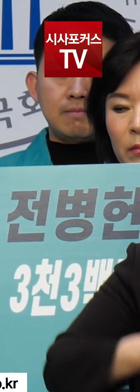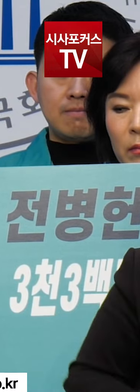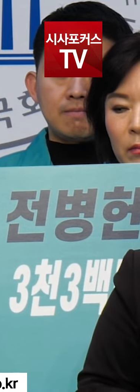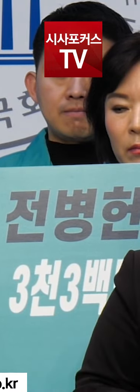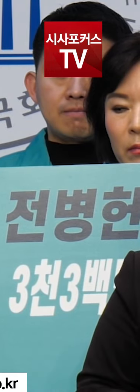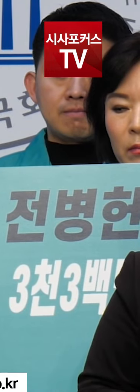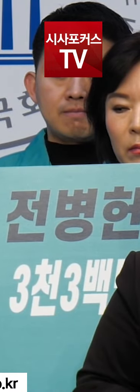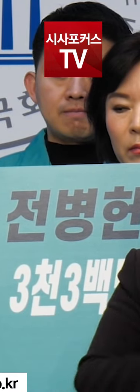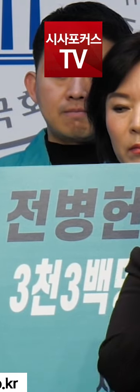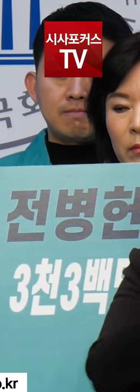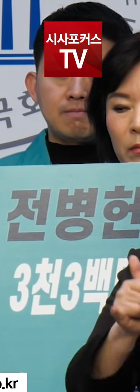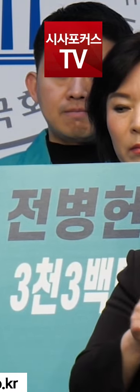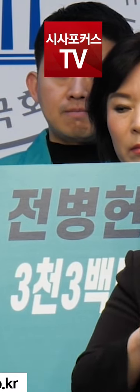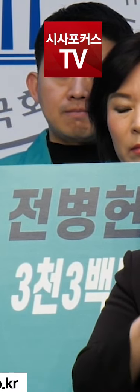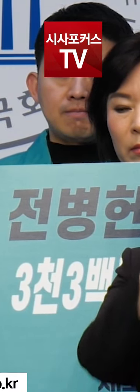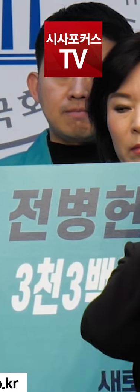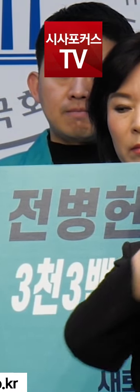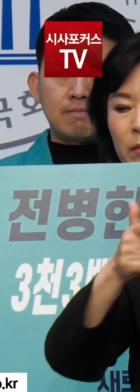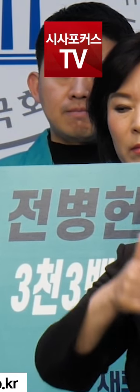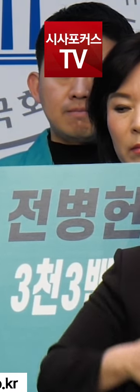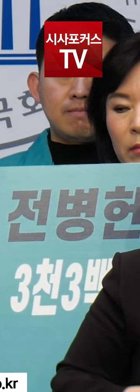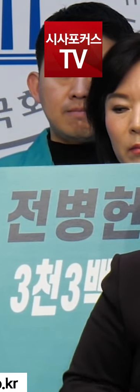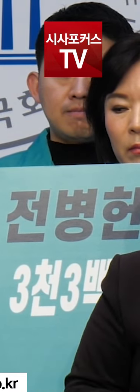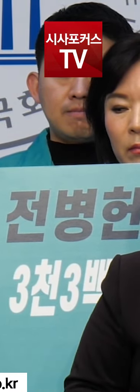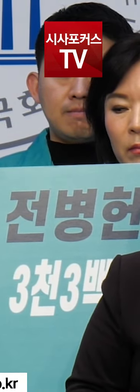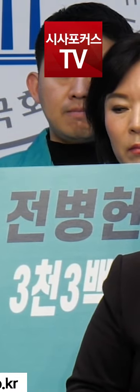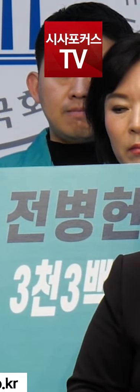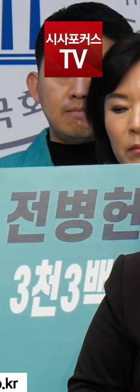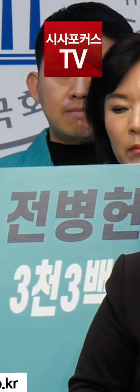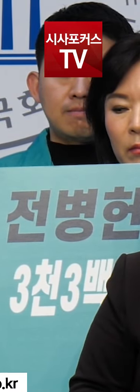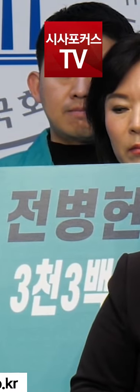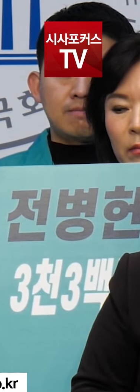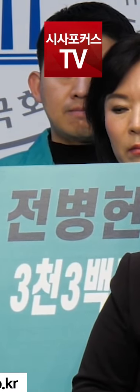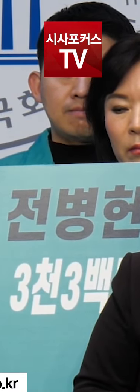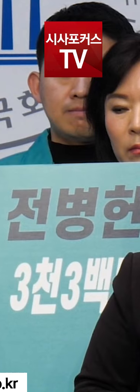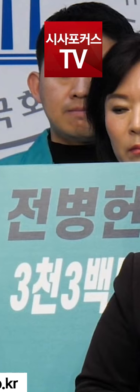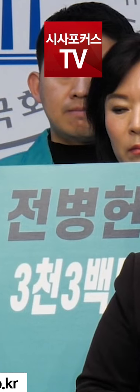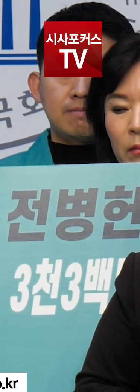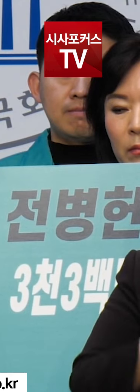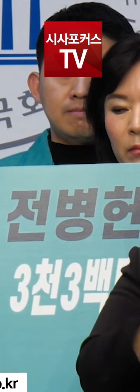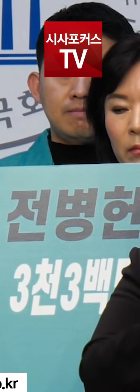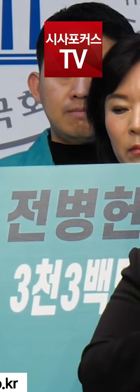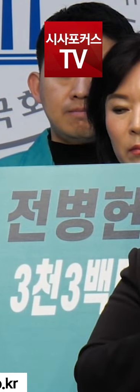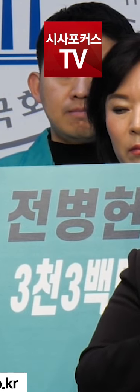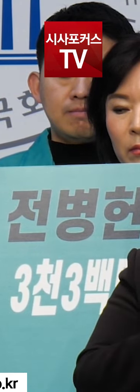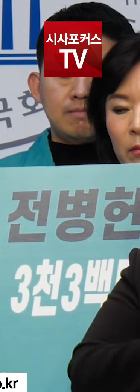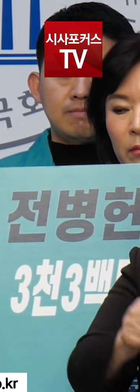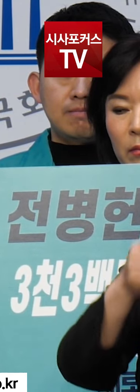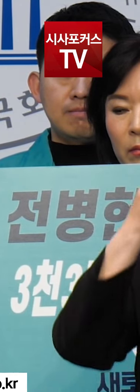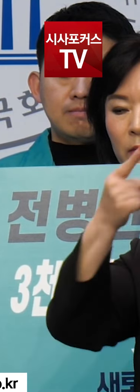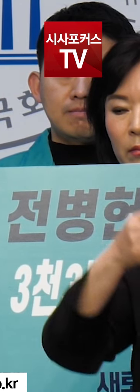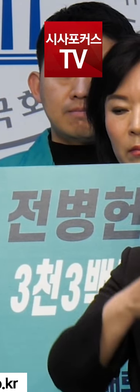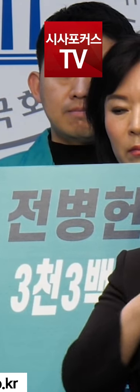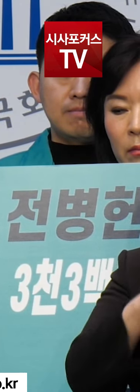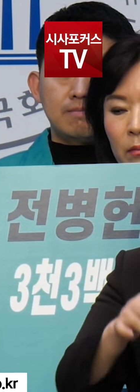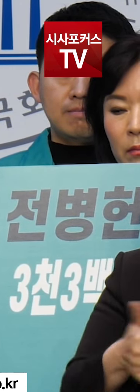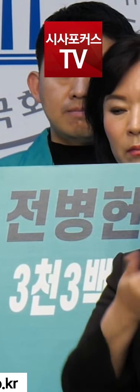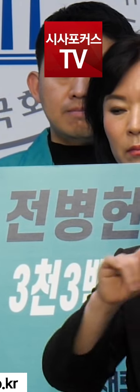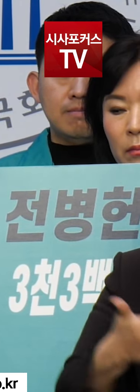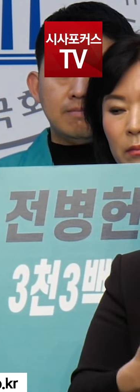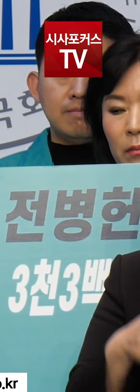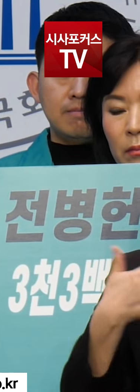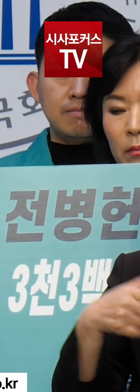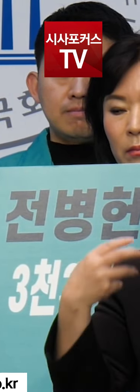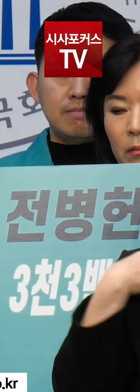국민이 그렇게 어리석지 않습니다. 법안 대표 발의 6건, 상임위